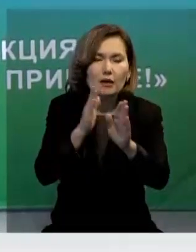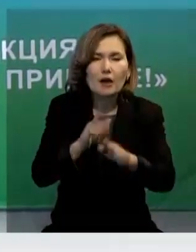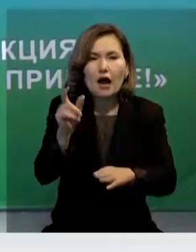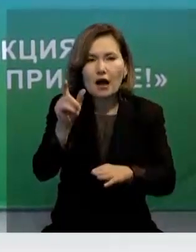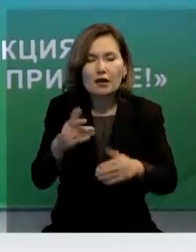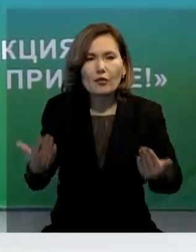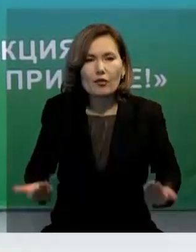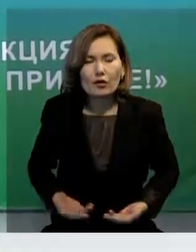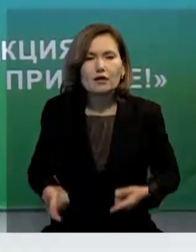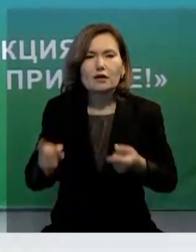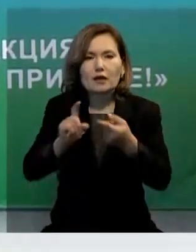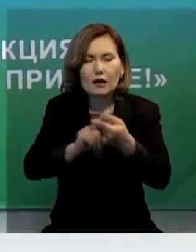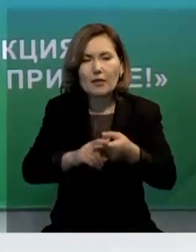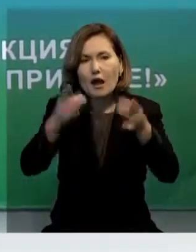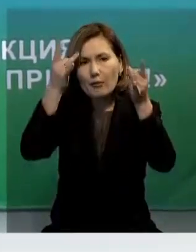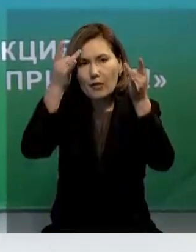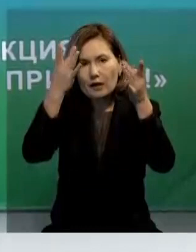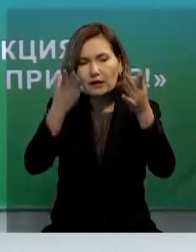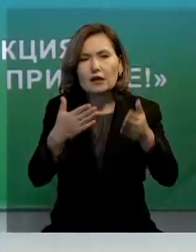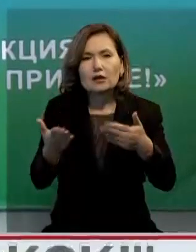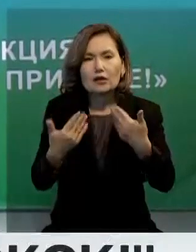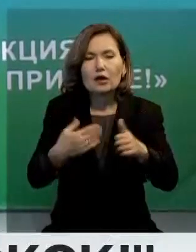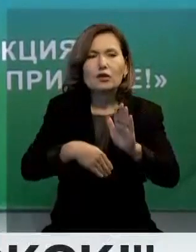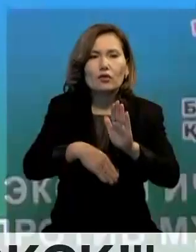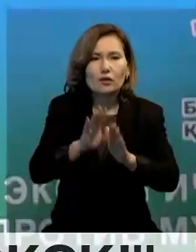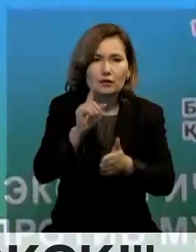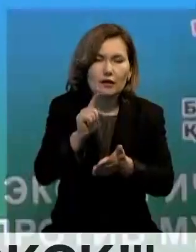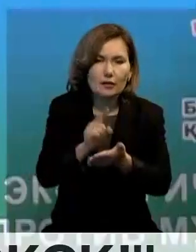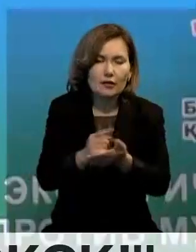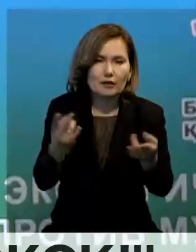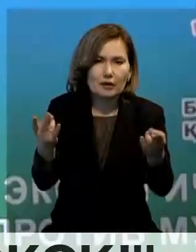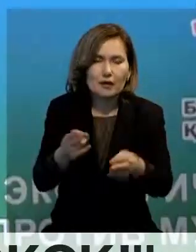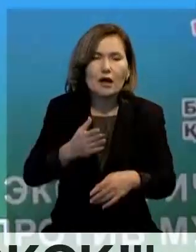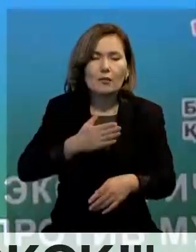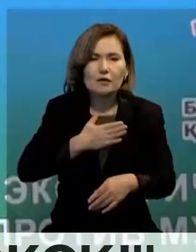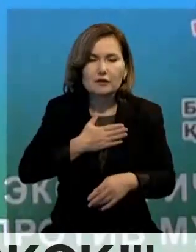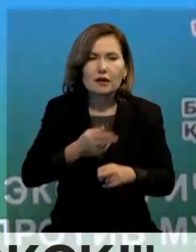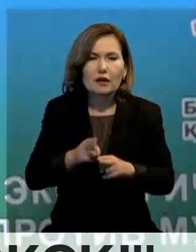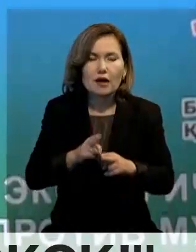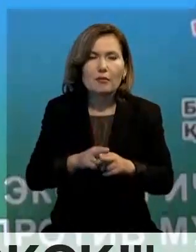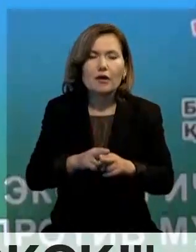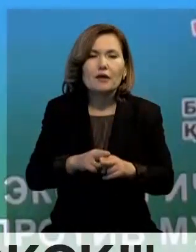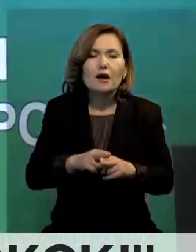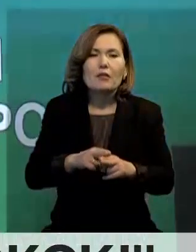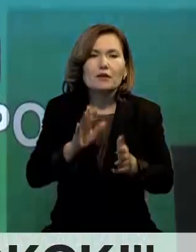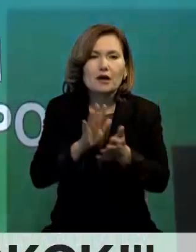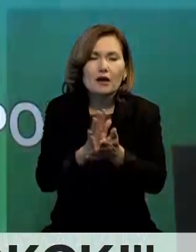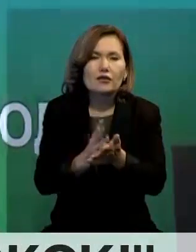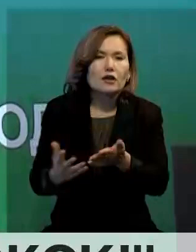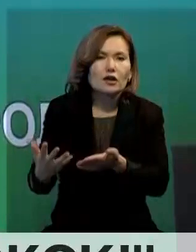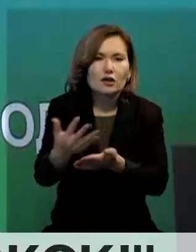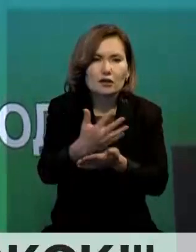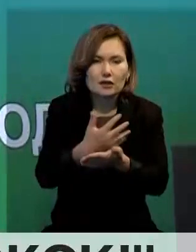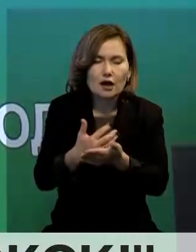өмір сүретін қоғамның мәдениетін қалыптастыруға бағытталған. Қасымызда қоқыс жинайтын полигон бар. Сол